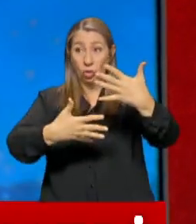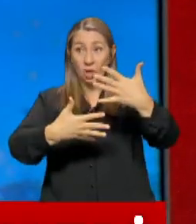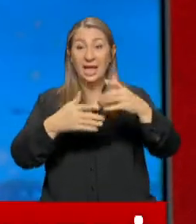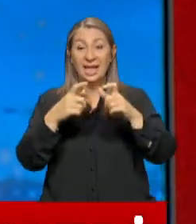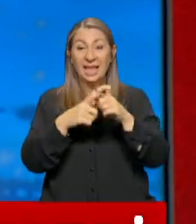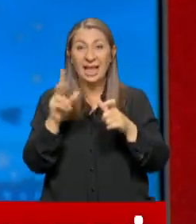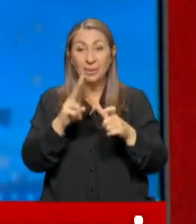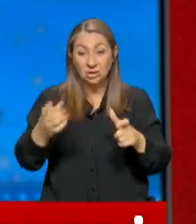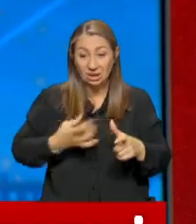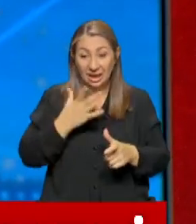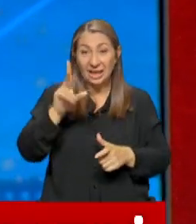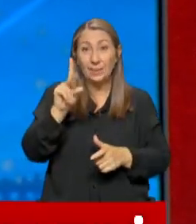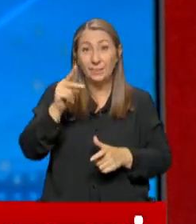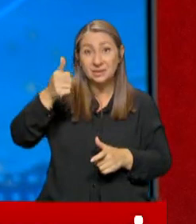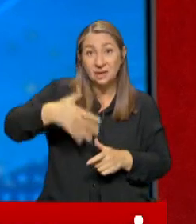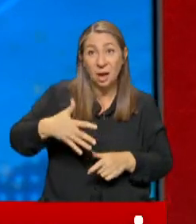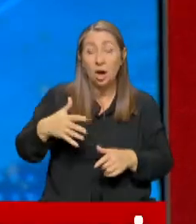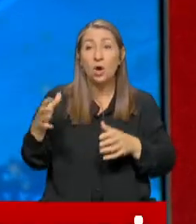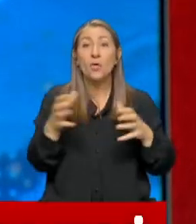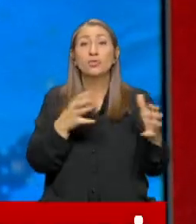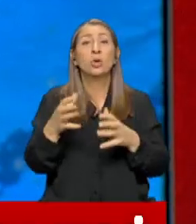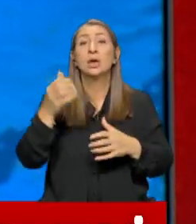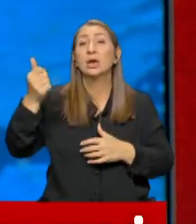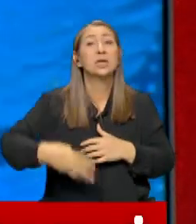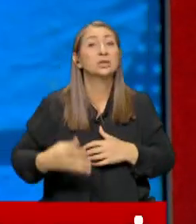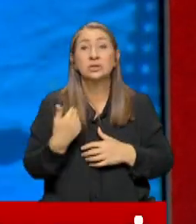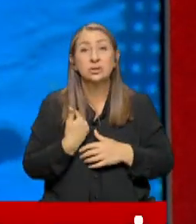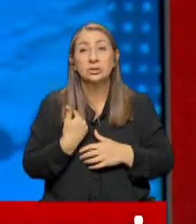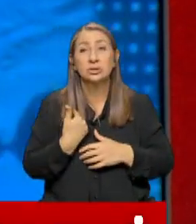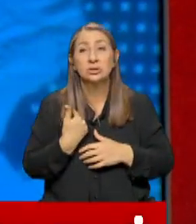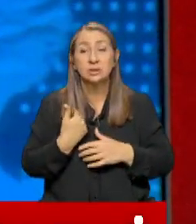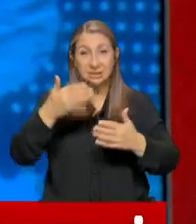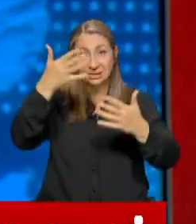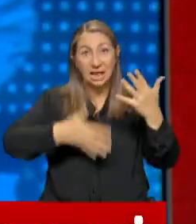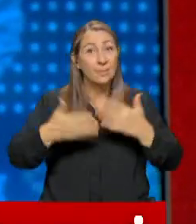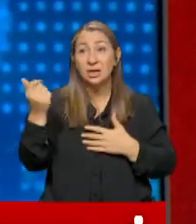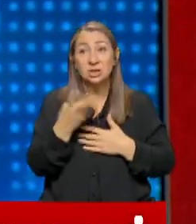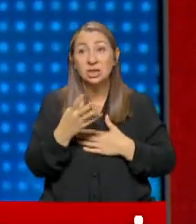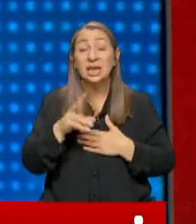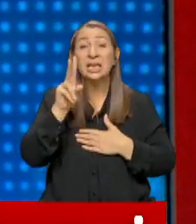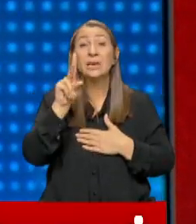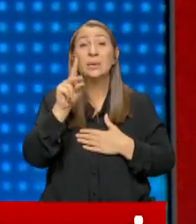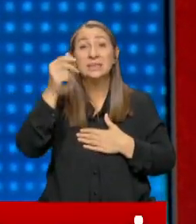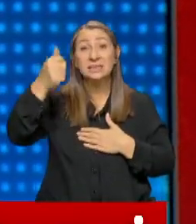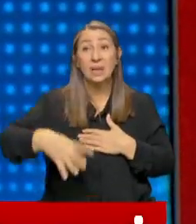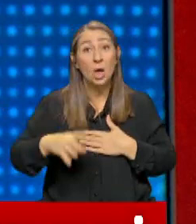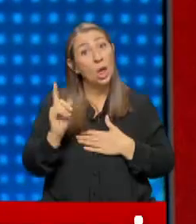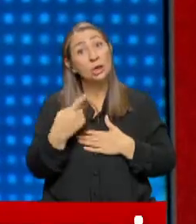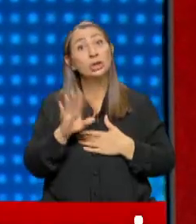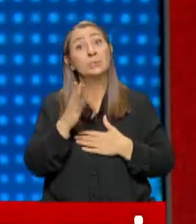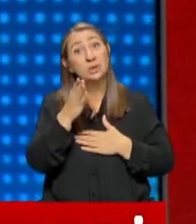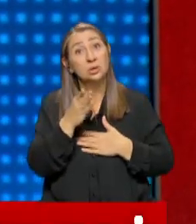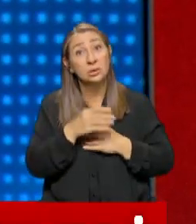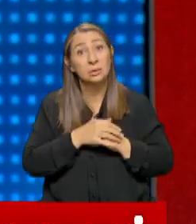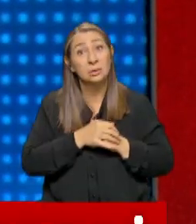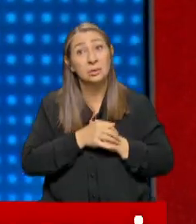g20'den çıktık 21 sıradayız futbolda kaçıncı sıradayız sıralamada 21 sıradayız İlginç değil mi